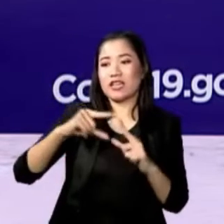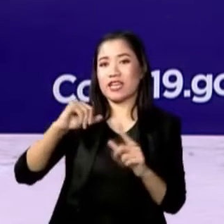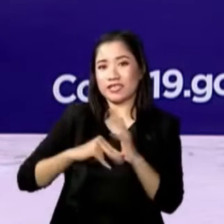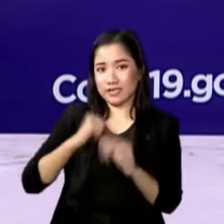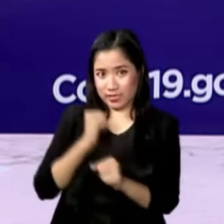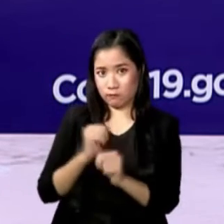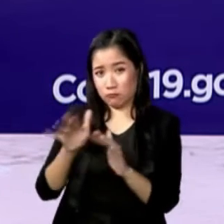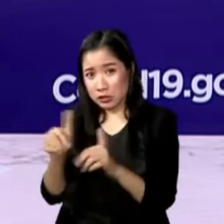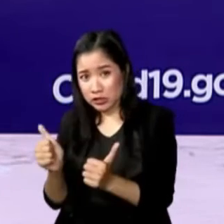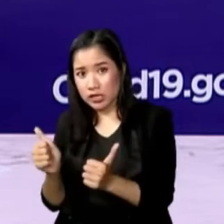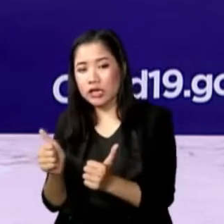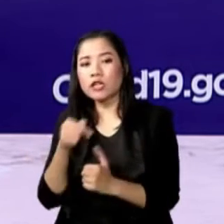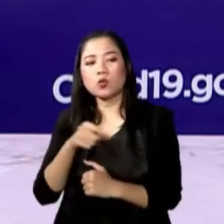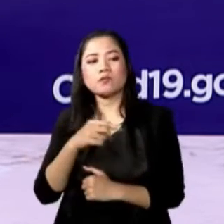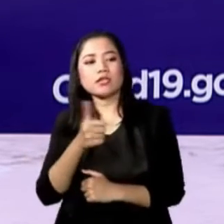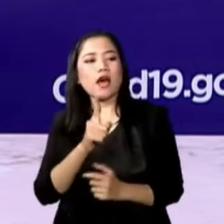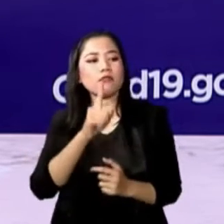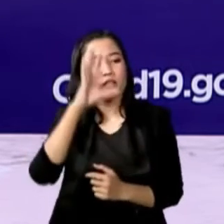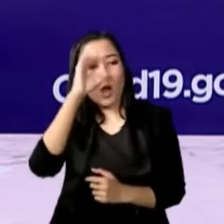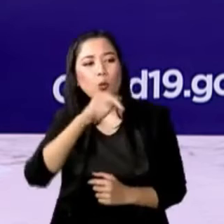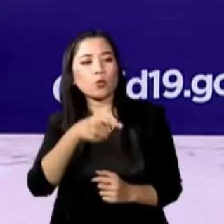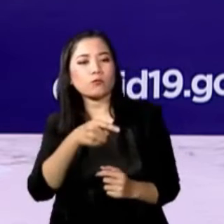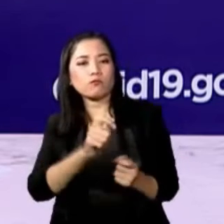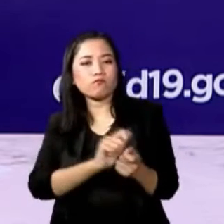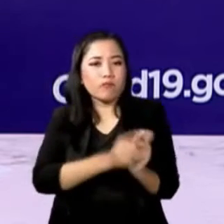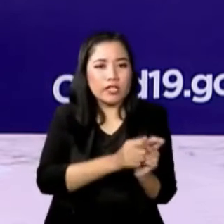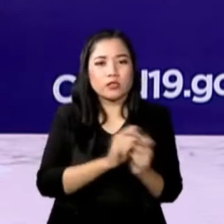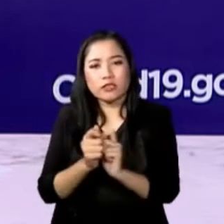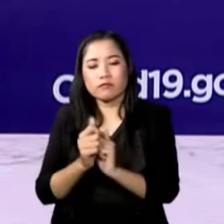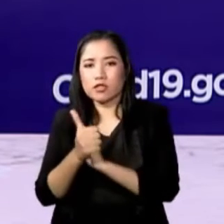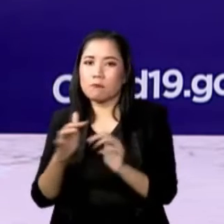akan menentukan keberhasilan upaya testing dan treatment juga.